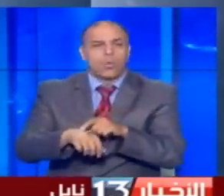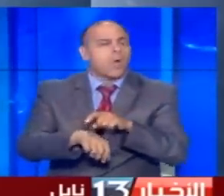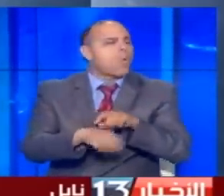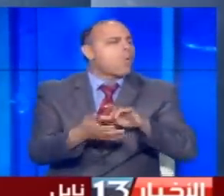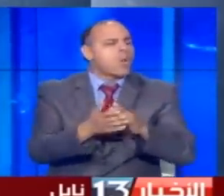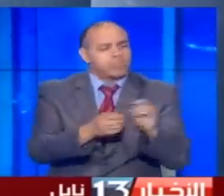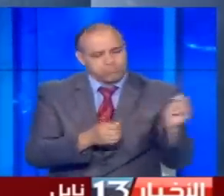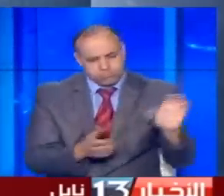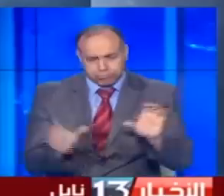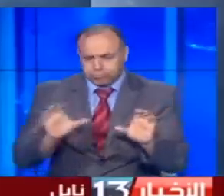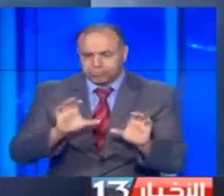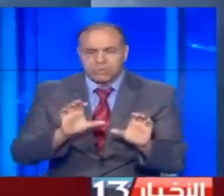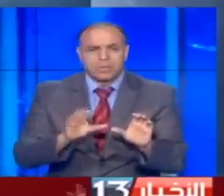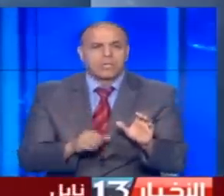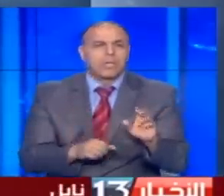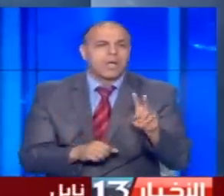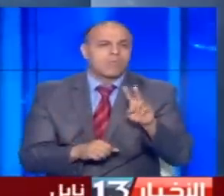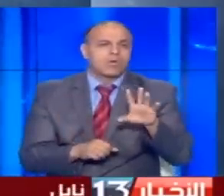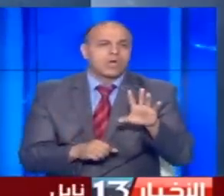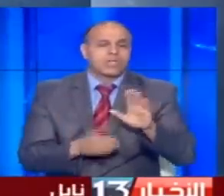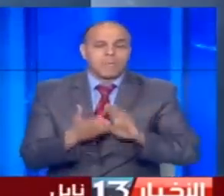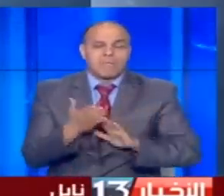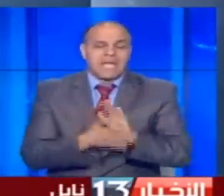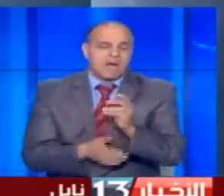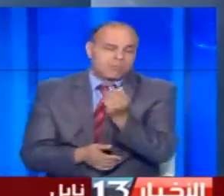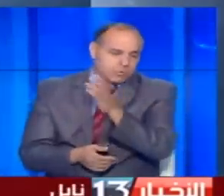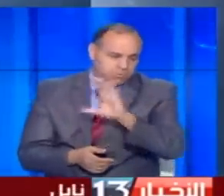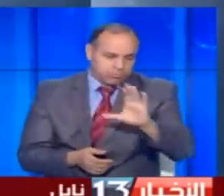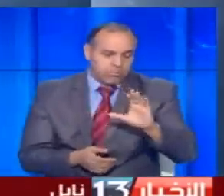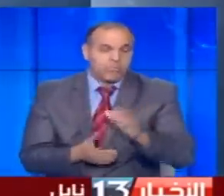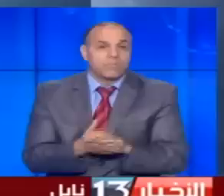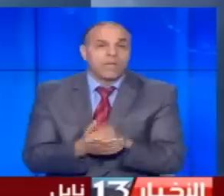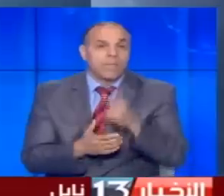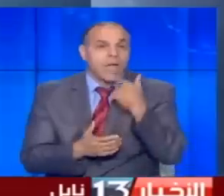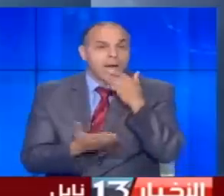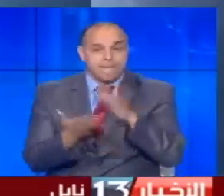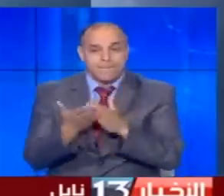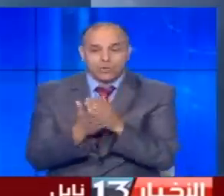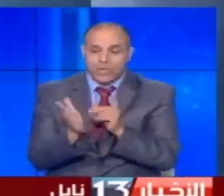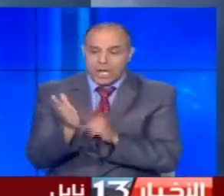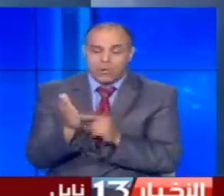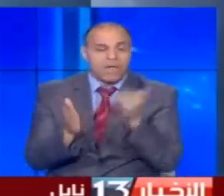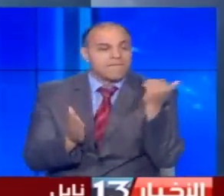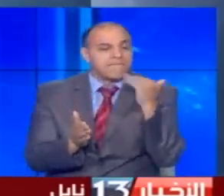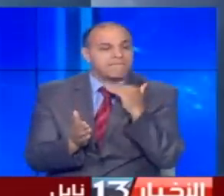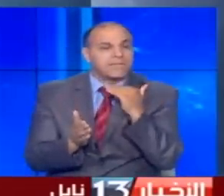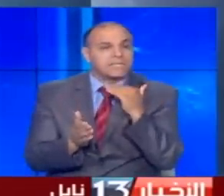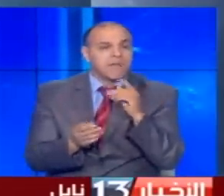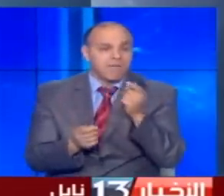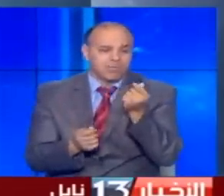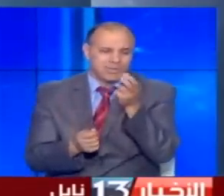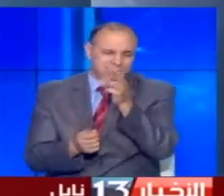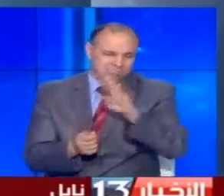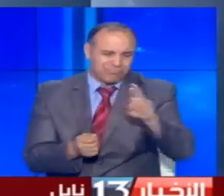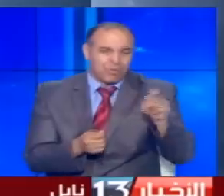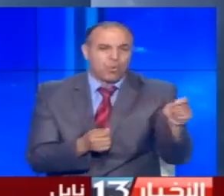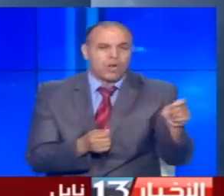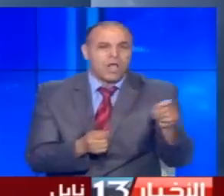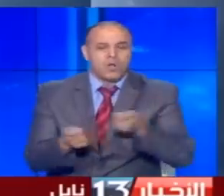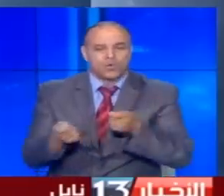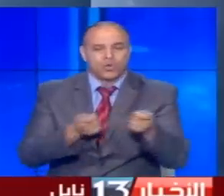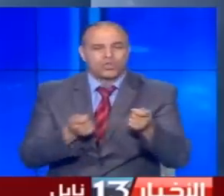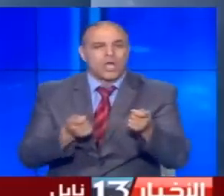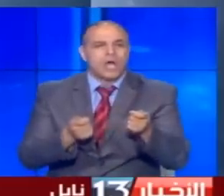في حدود خمسه وعشرين مليون دينار كما اصدر مشروع قانون استعدادي لتعويض الاضرار الحاصله للتجار